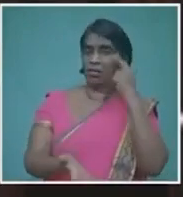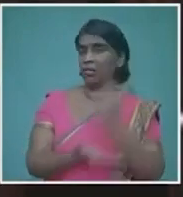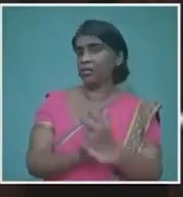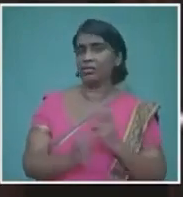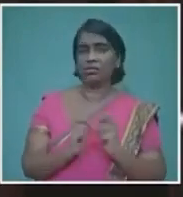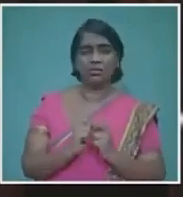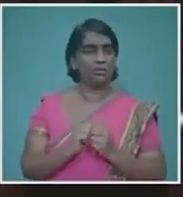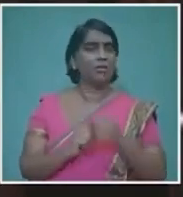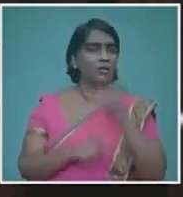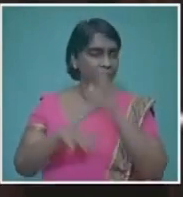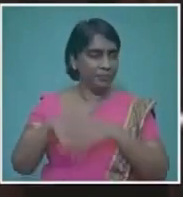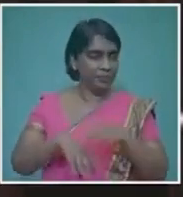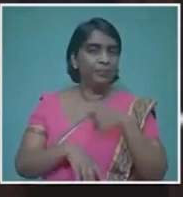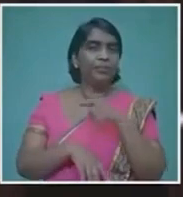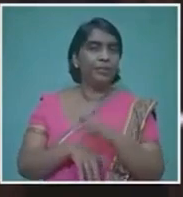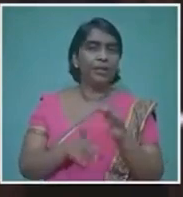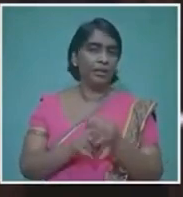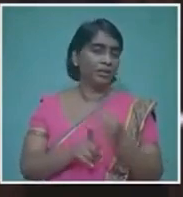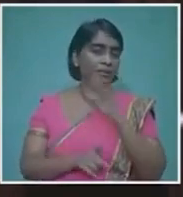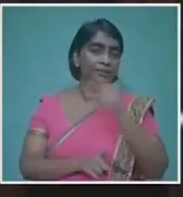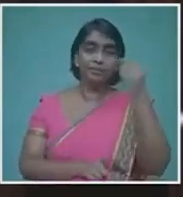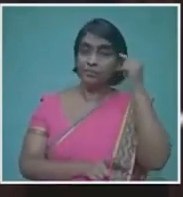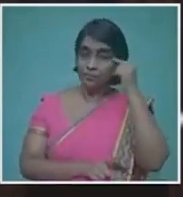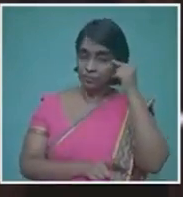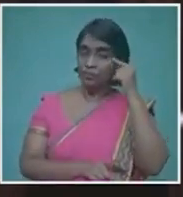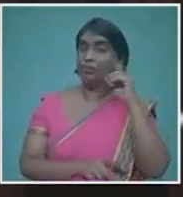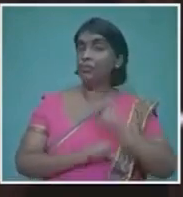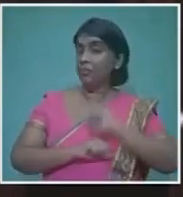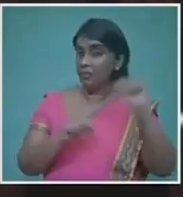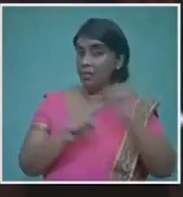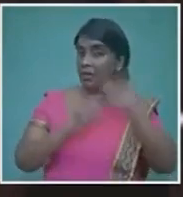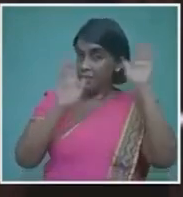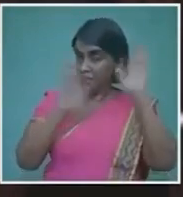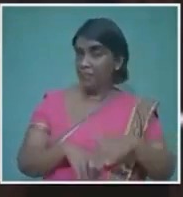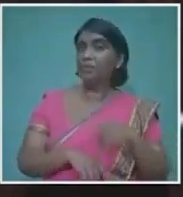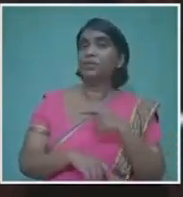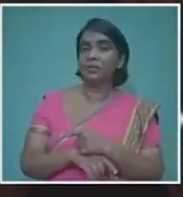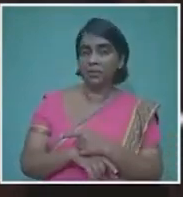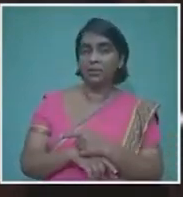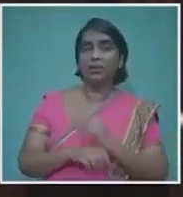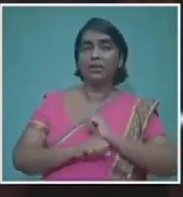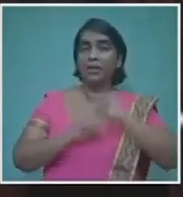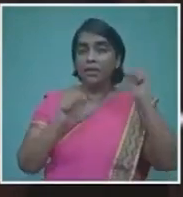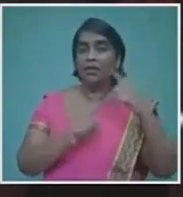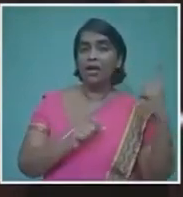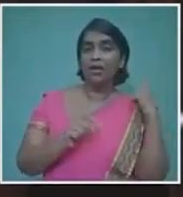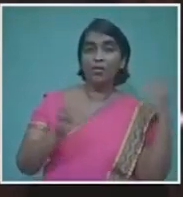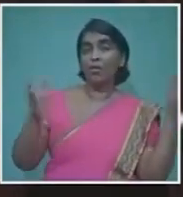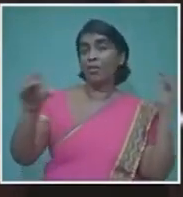අර්බුදයට මුහුණ දෙන කට්ටිය. ඉතින් ඔබ ජනාධිපතිතුමා හිතන් ඉන්නවා නම් අරගලයක් එනකොට අරගලේ